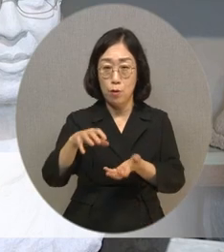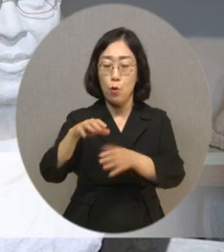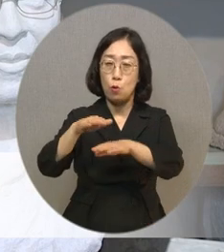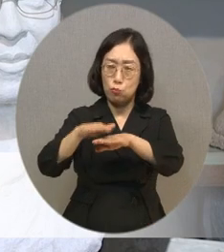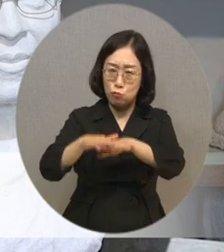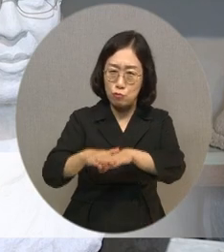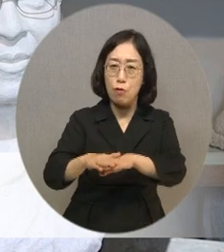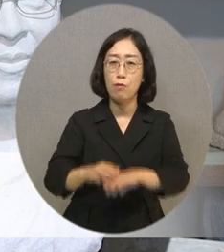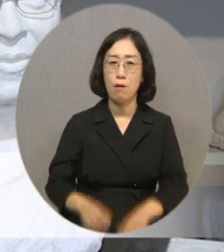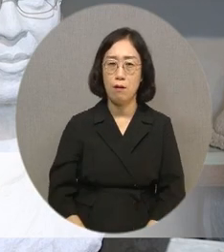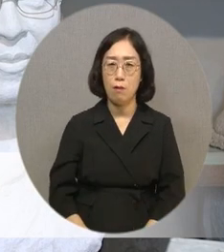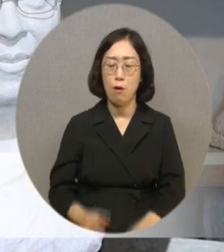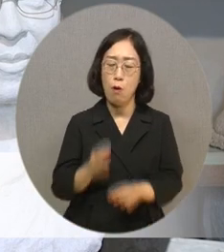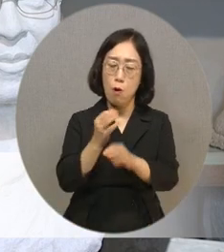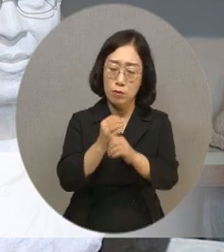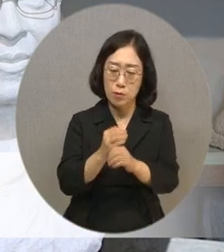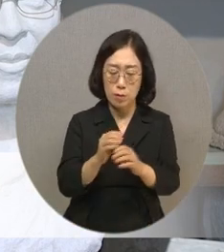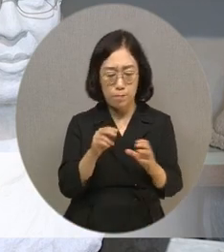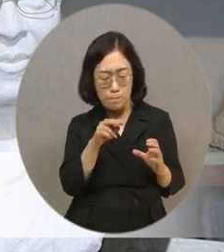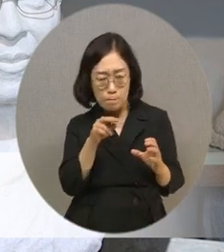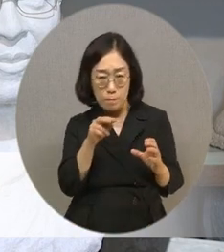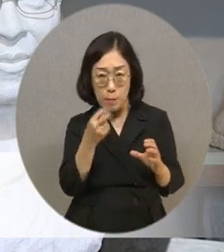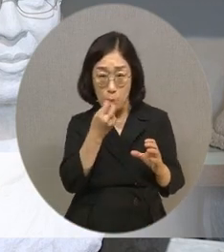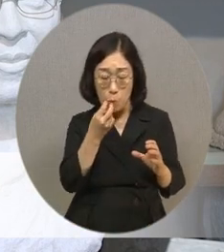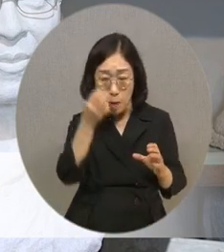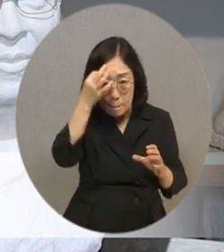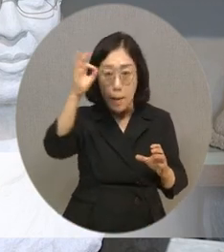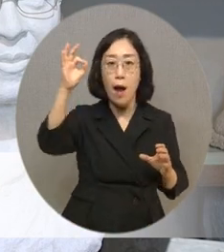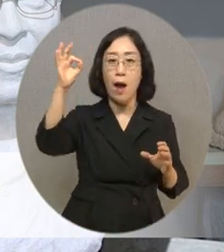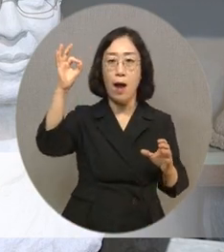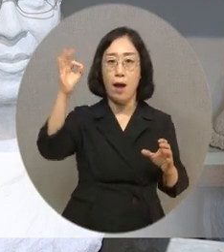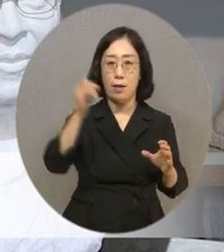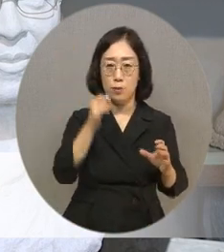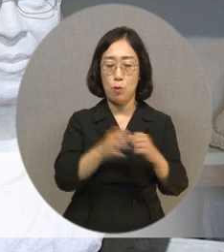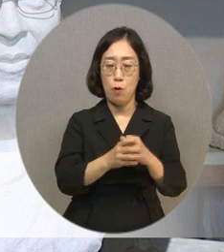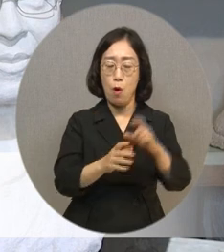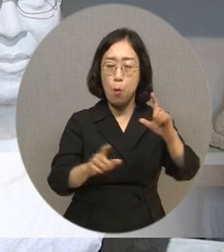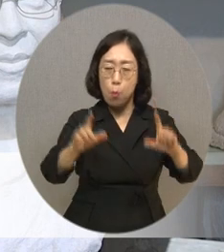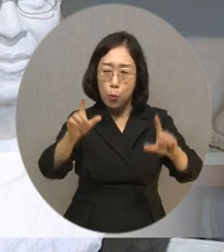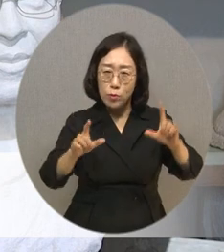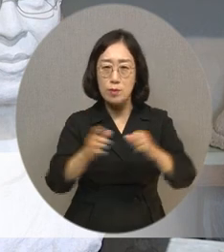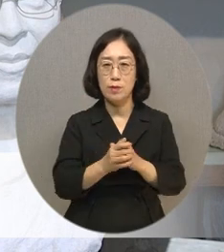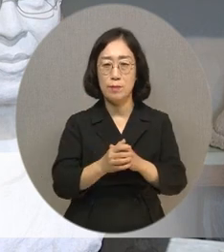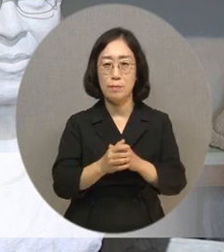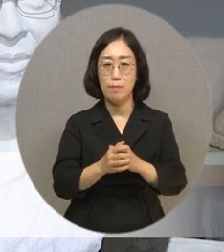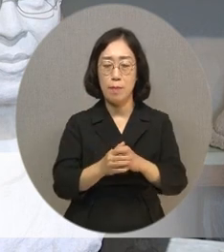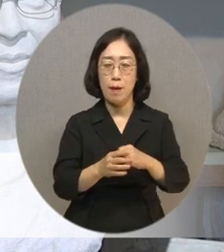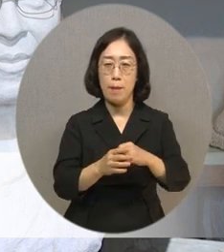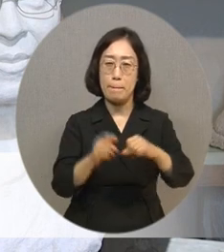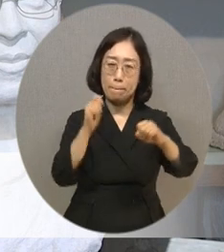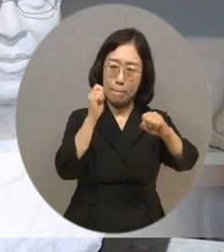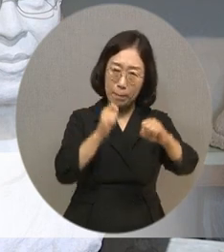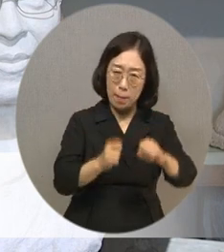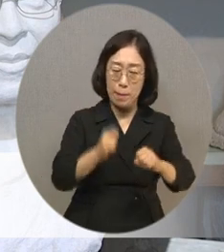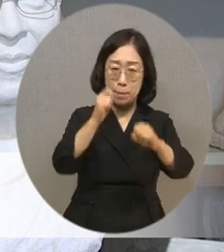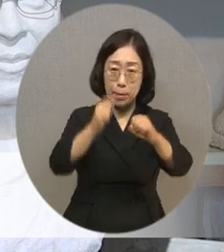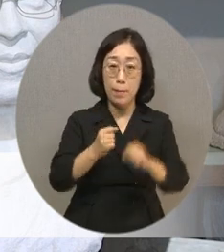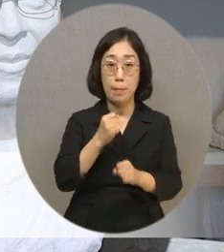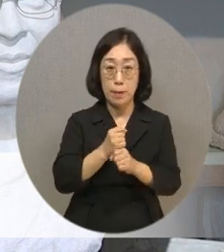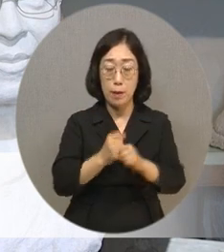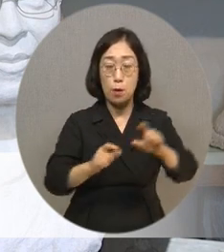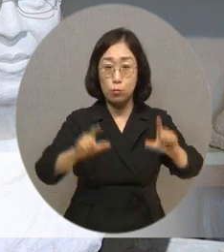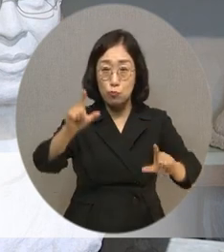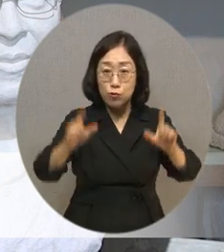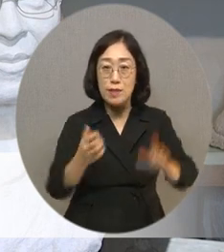놔뒀다 어느 순간 그돌 보다가 상이 떠 때 있어요이 형태로 이걸 질과 거기에 문양